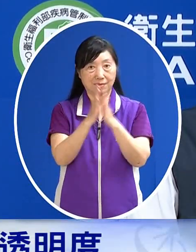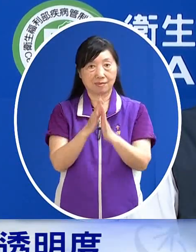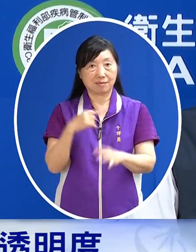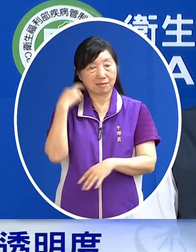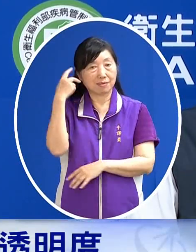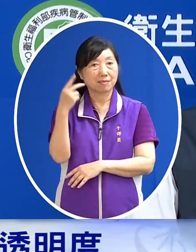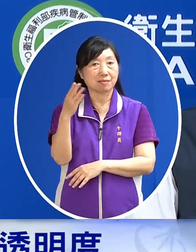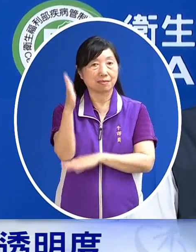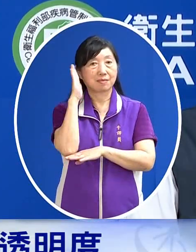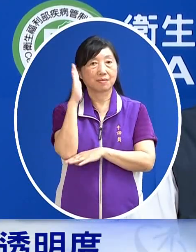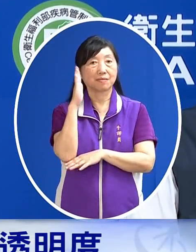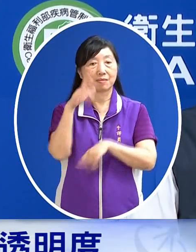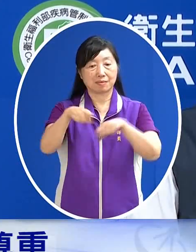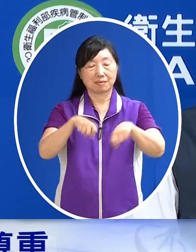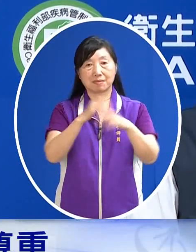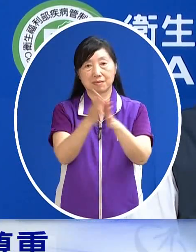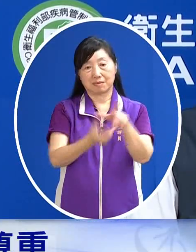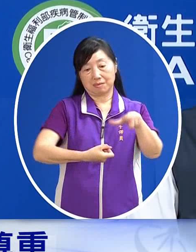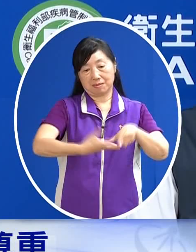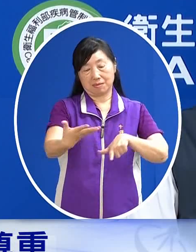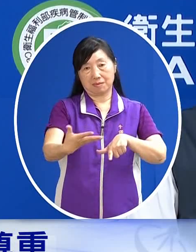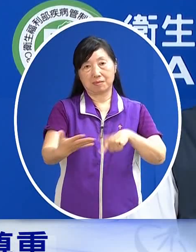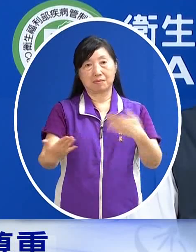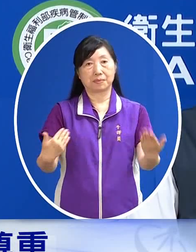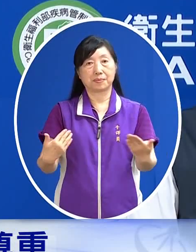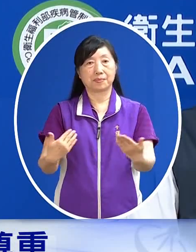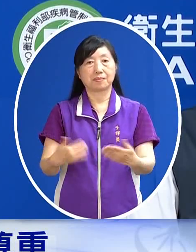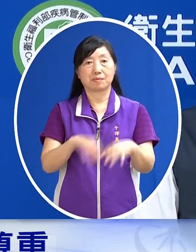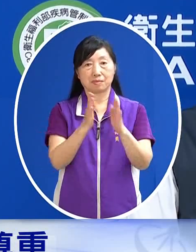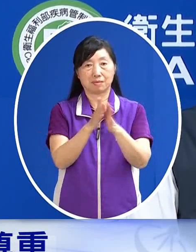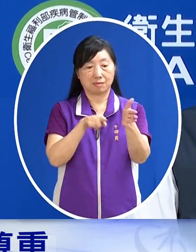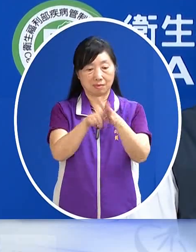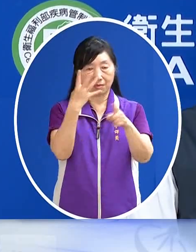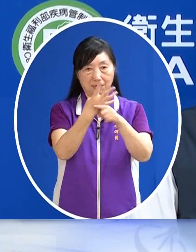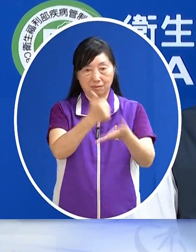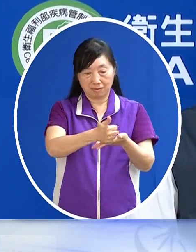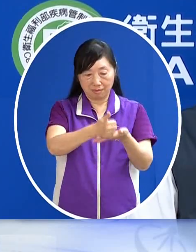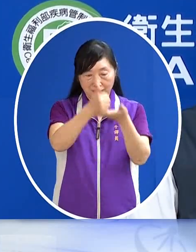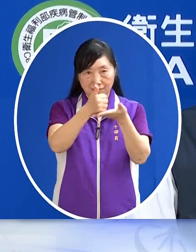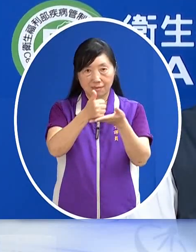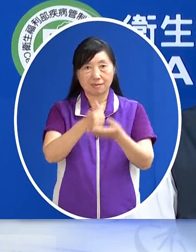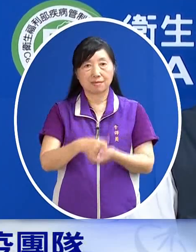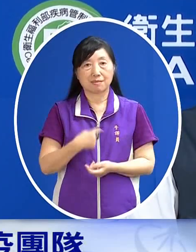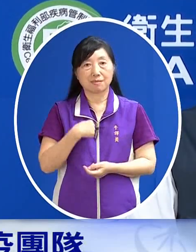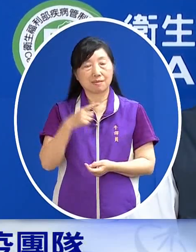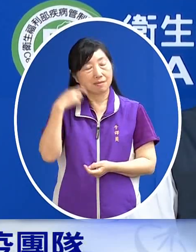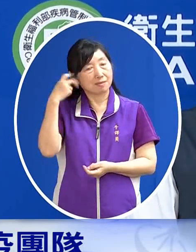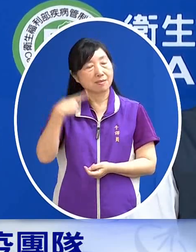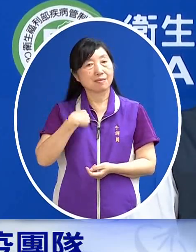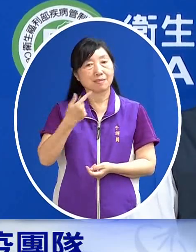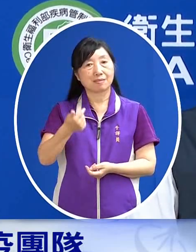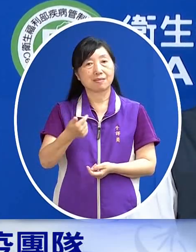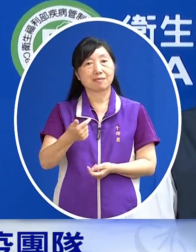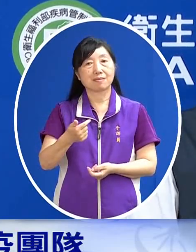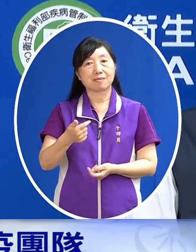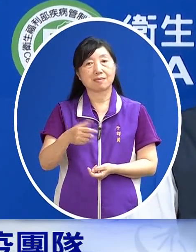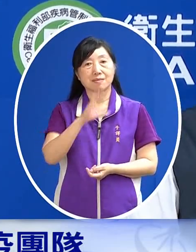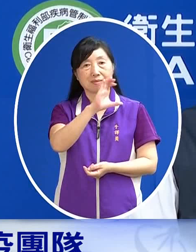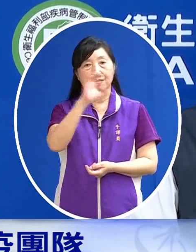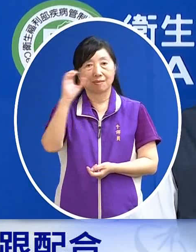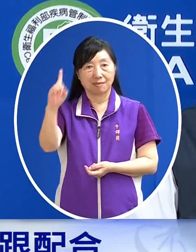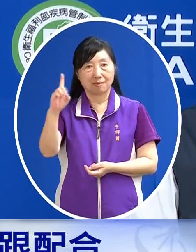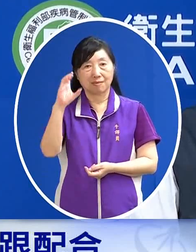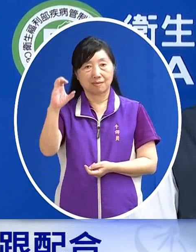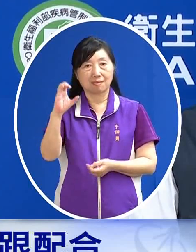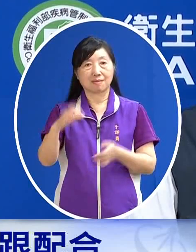政策的透明度，那我们对专业的尊重，那我们很庆幸我们有很好的 CDC 的一个防疫的团